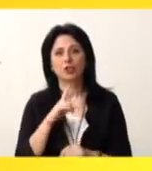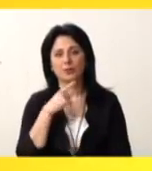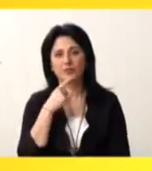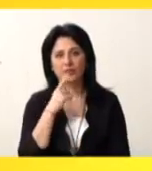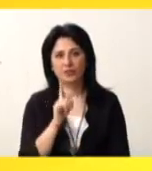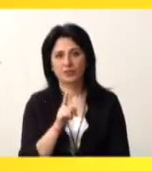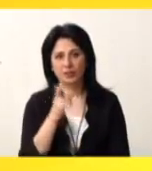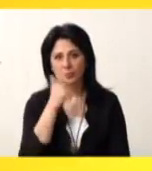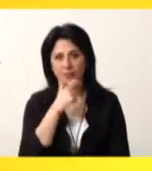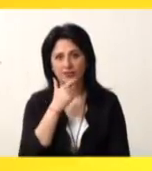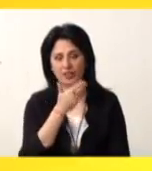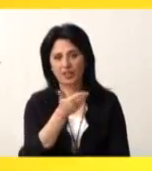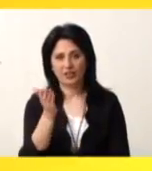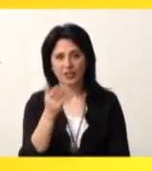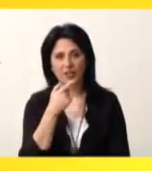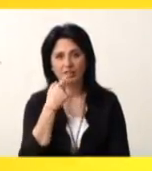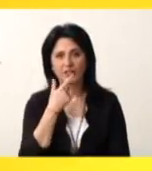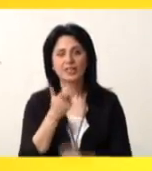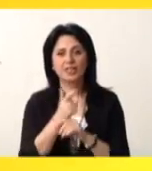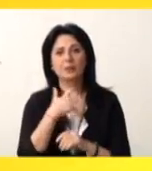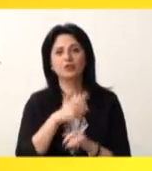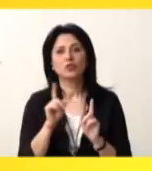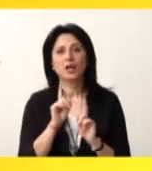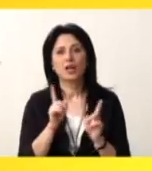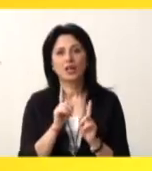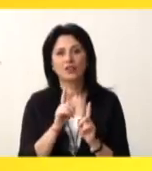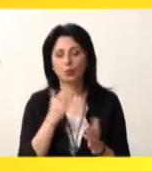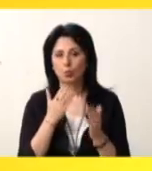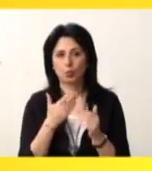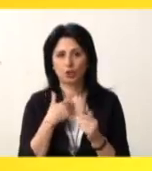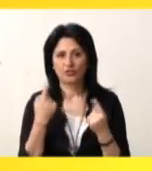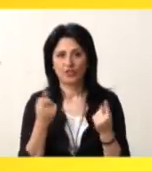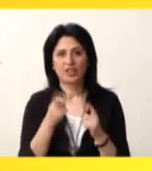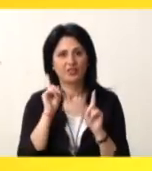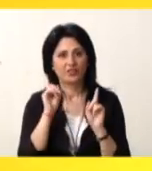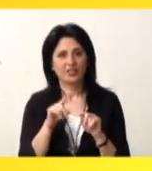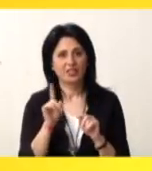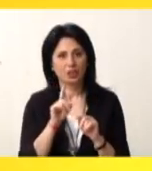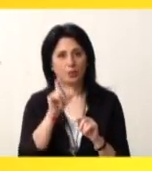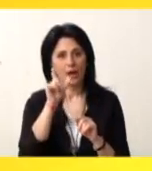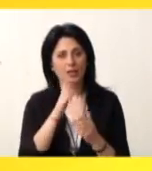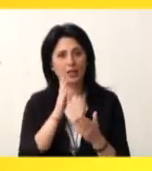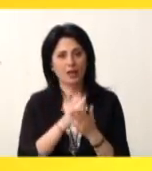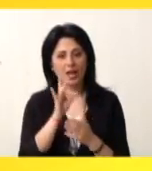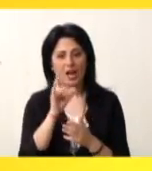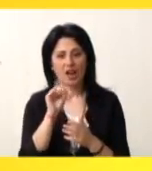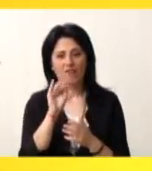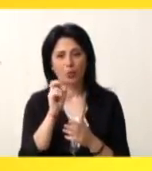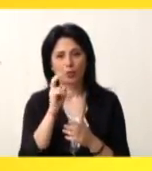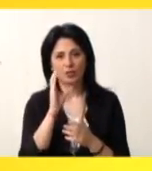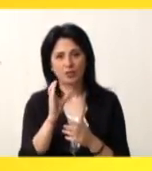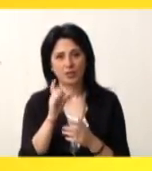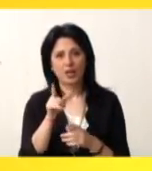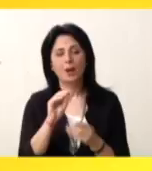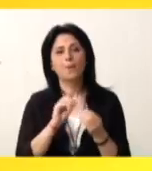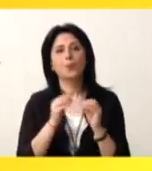თქვით, ბატონებო, თქვენ თქვით ძალიან მნიშვნელოვანი რამ, რომ თუ ჩვენ ვიცით, რომ ადამიანს აქვს რეფლუქსი, თუ მას